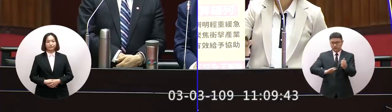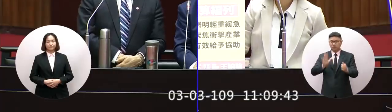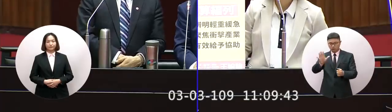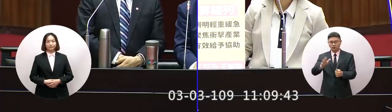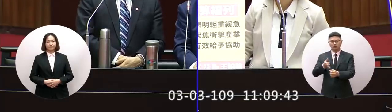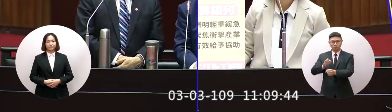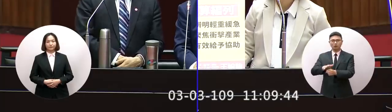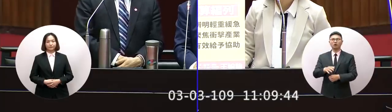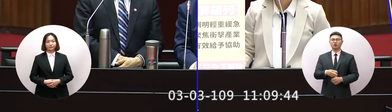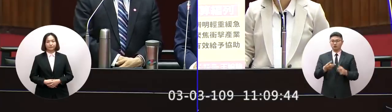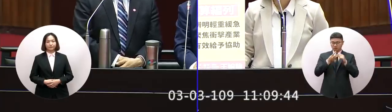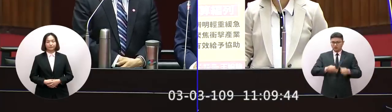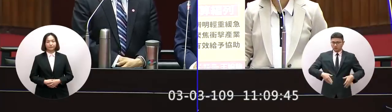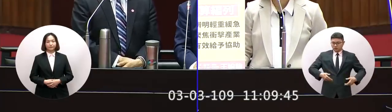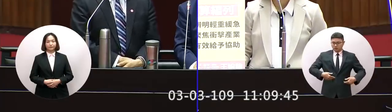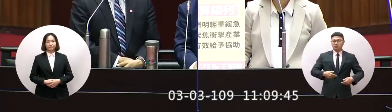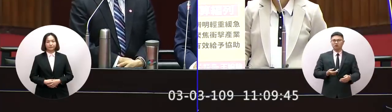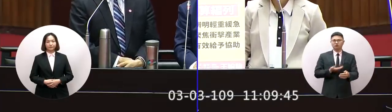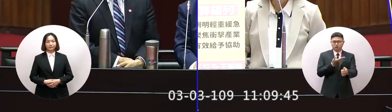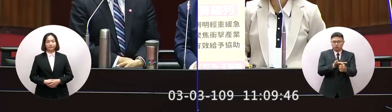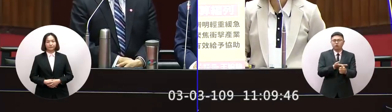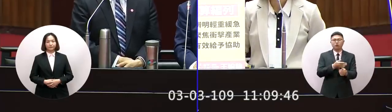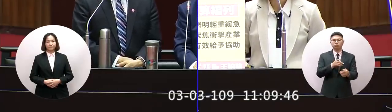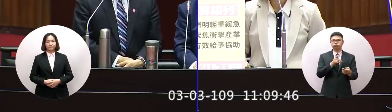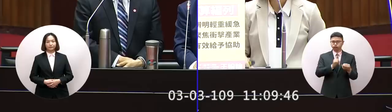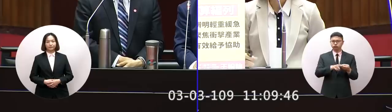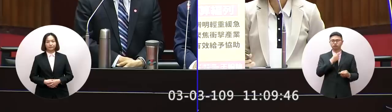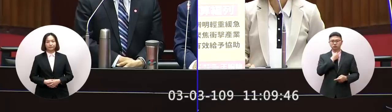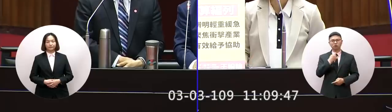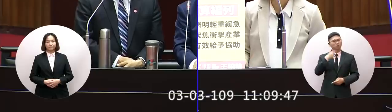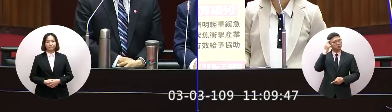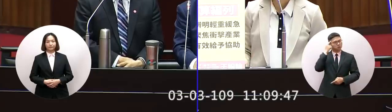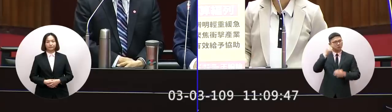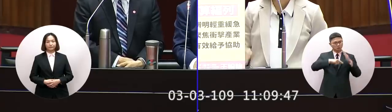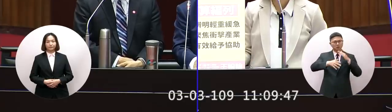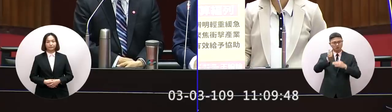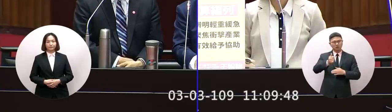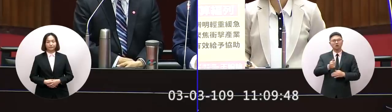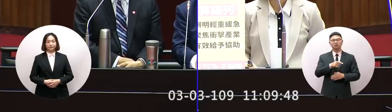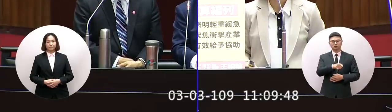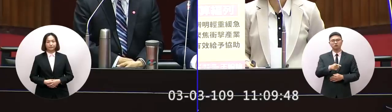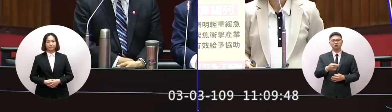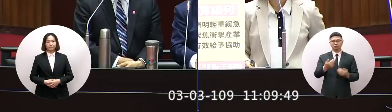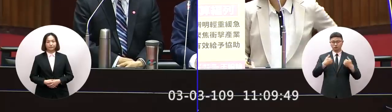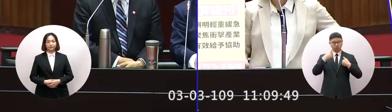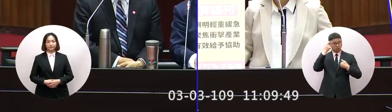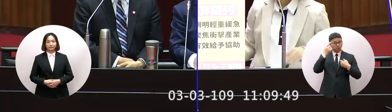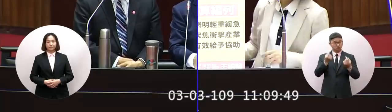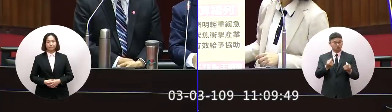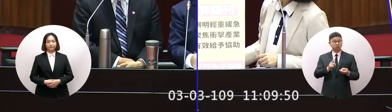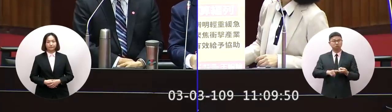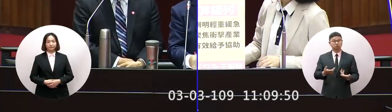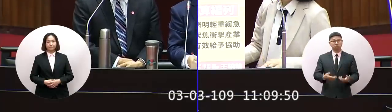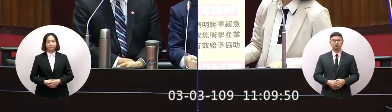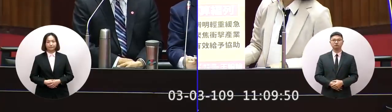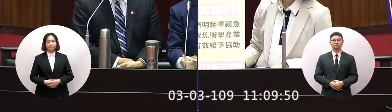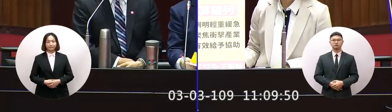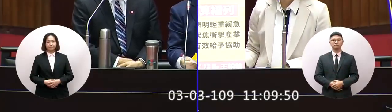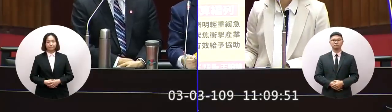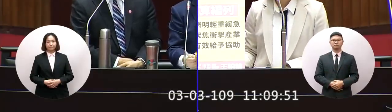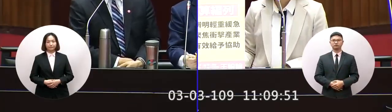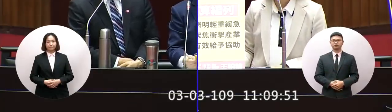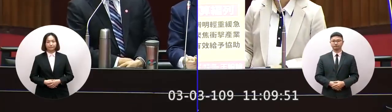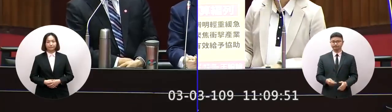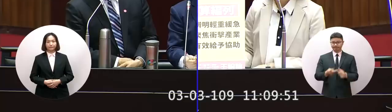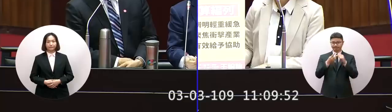第三是针对急迫的需求，更有效的给予协助。我想部长应该，我想院长应该也很肯定我们这样子的方向吧。那